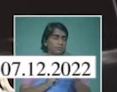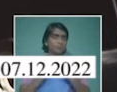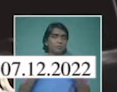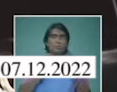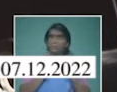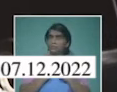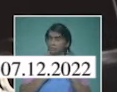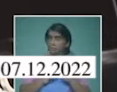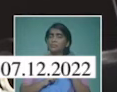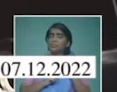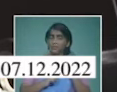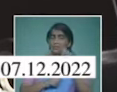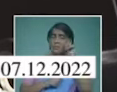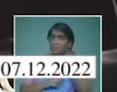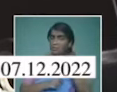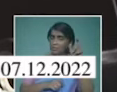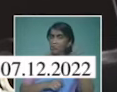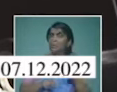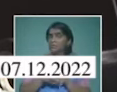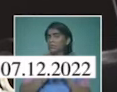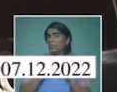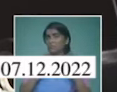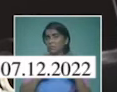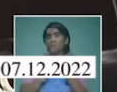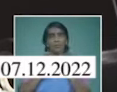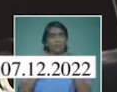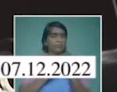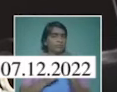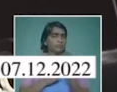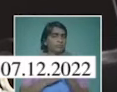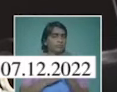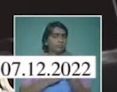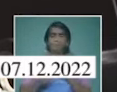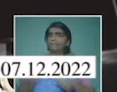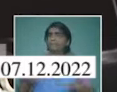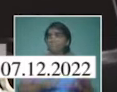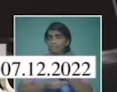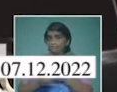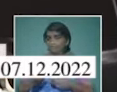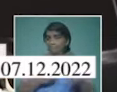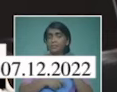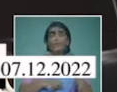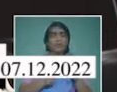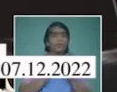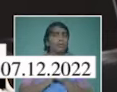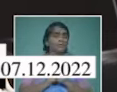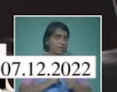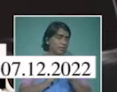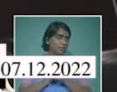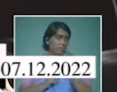செல்வாக்கை பயன்படுத்தி பாரிய முதலைகளுக்கு இந்த தொழிலை வழங்குவதன் மூலமாக எங்களுடைய கடத்தொழில் அளிக்கப்படுகின்றது. வடக்கு பாக